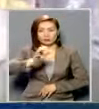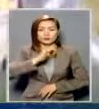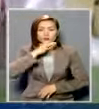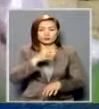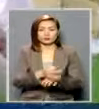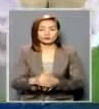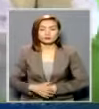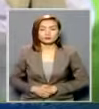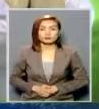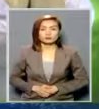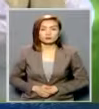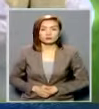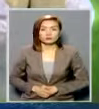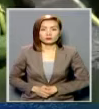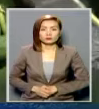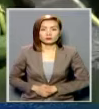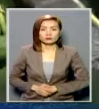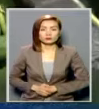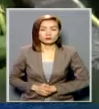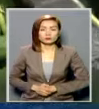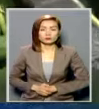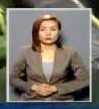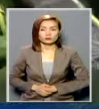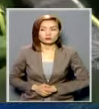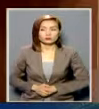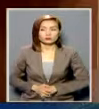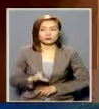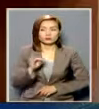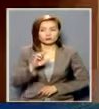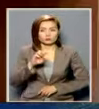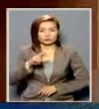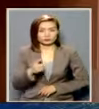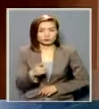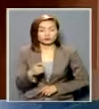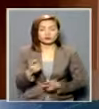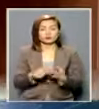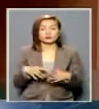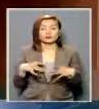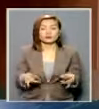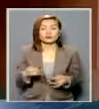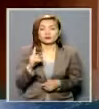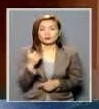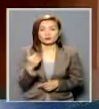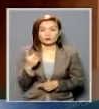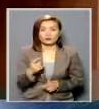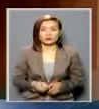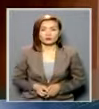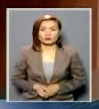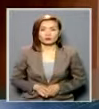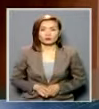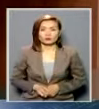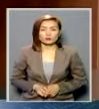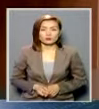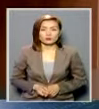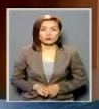дейді. Неге біздің теңгеміз мынау рубльге байландырып қойған? Енді бұл жерде де бірнеше факторлар